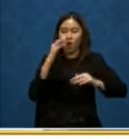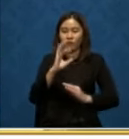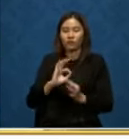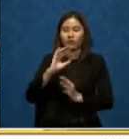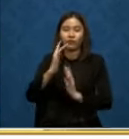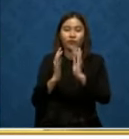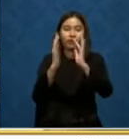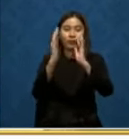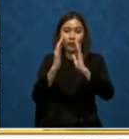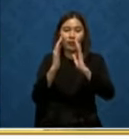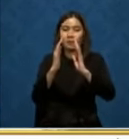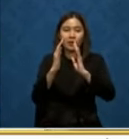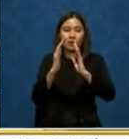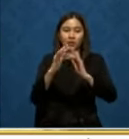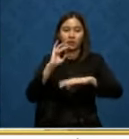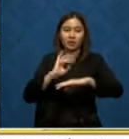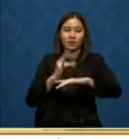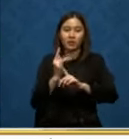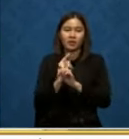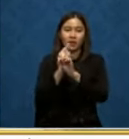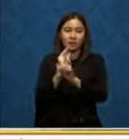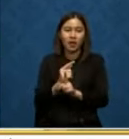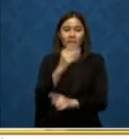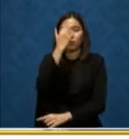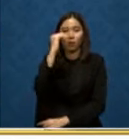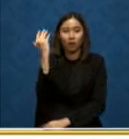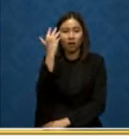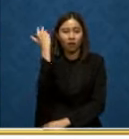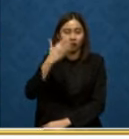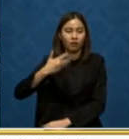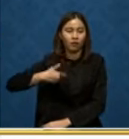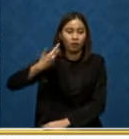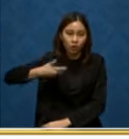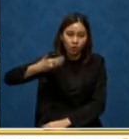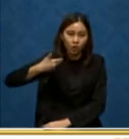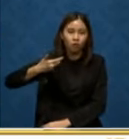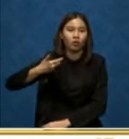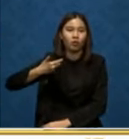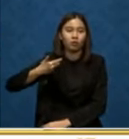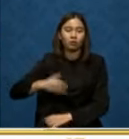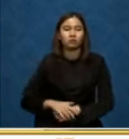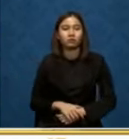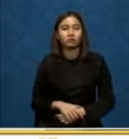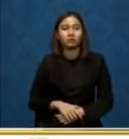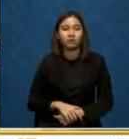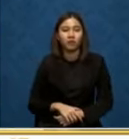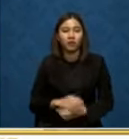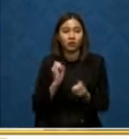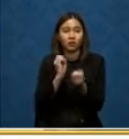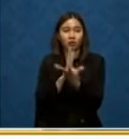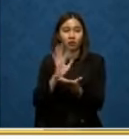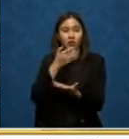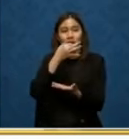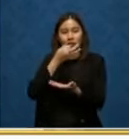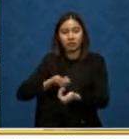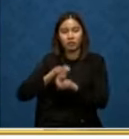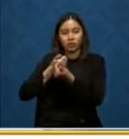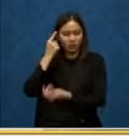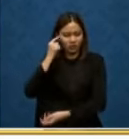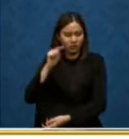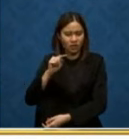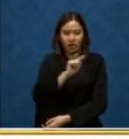เกิดขึ้นเองตามธรรมชาติจากอากาศที่ร้อนอบอ้าวในช่วงฤดูกาลตัดอ้อยทำให้เกษตรกรถูกมองว่า